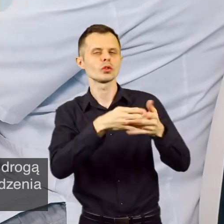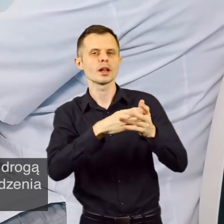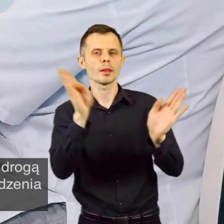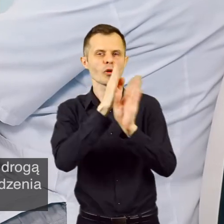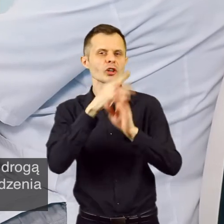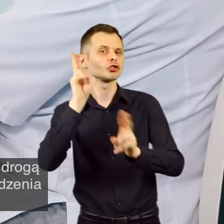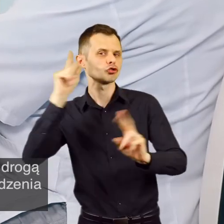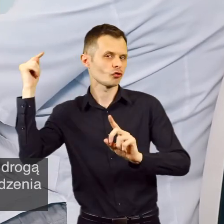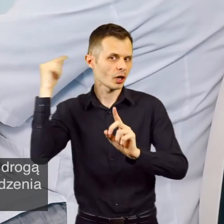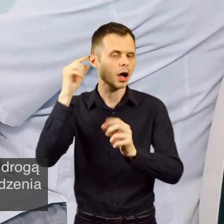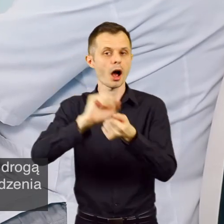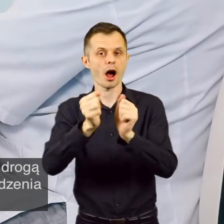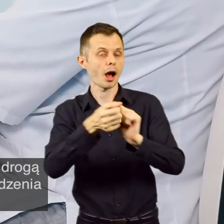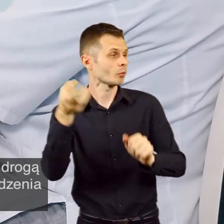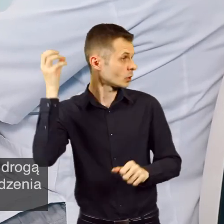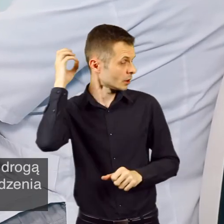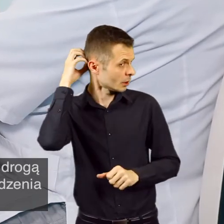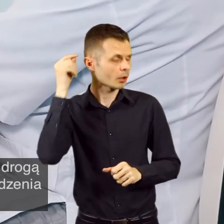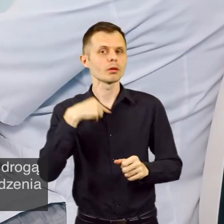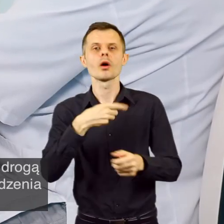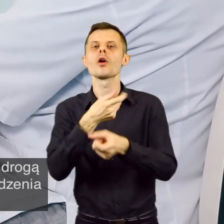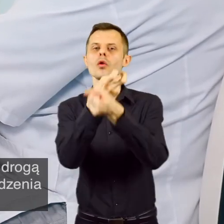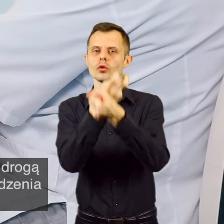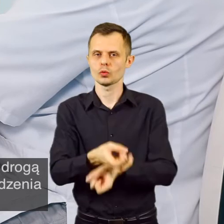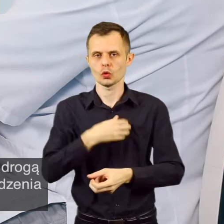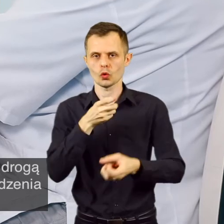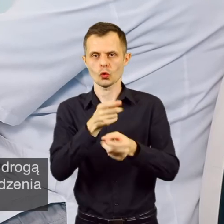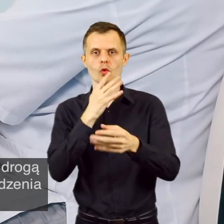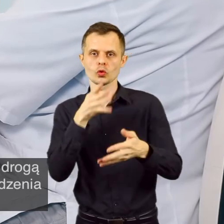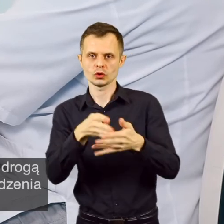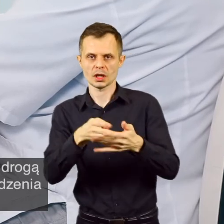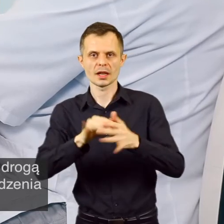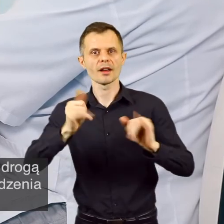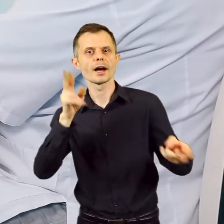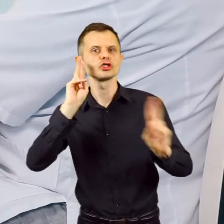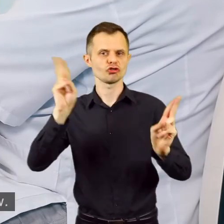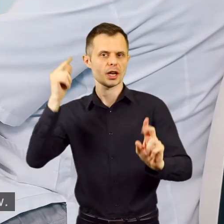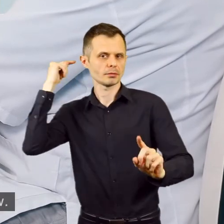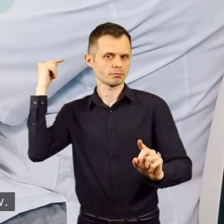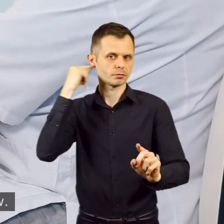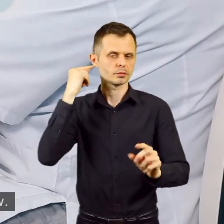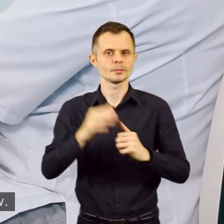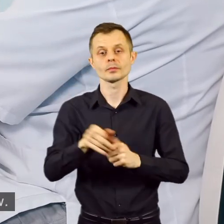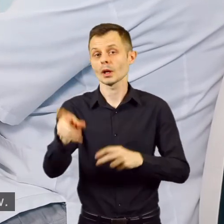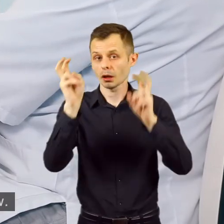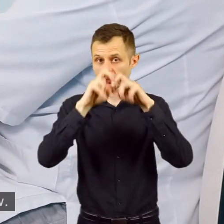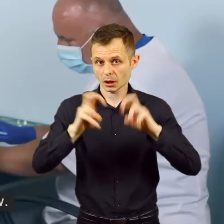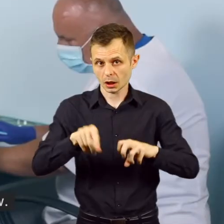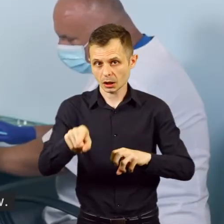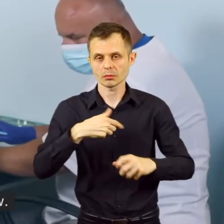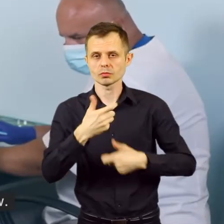powietrzną albo za małżowiną uszną, to wtedy badamy drogę kostną przewodzenia dźwięków. Te badania przeprowadzamy